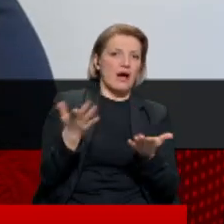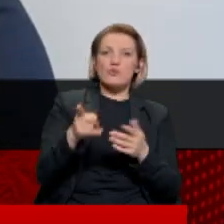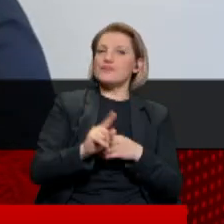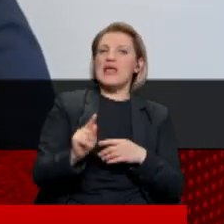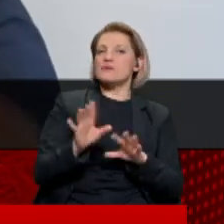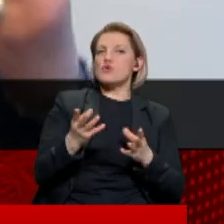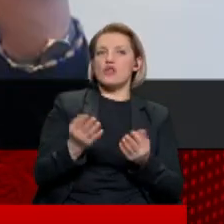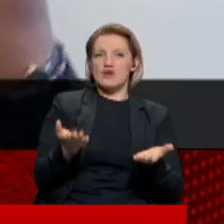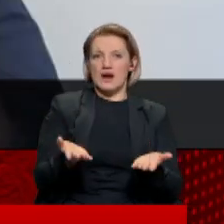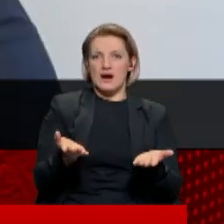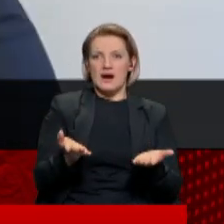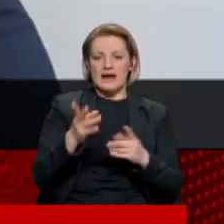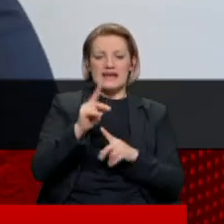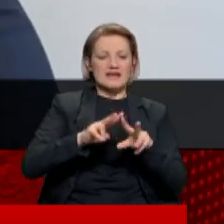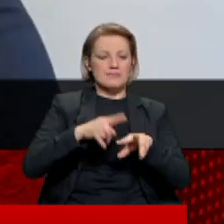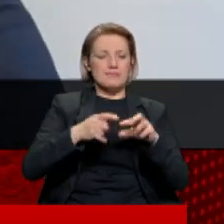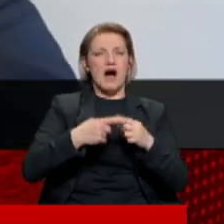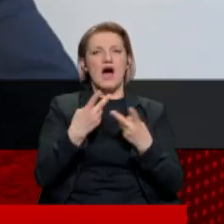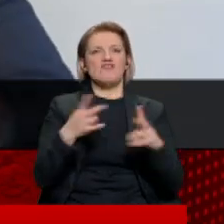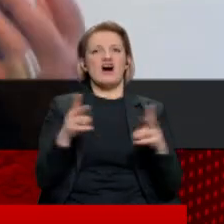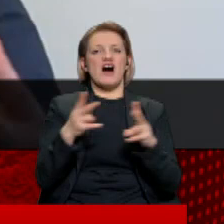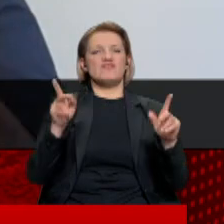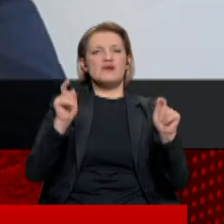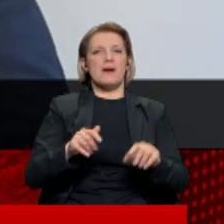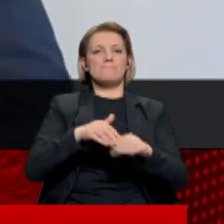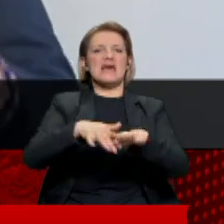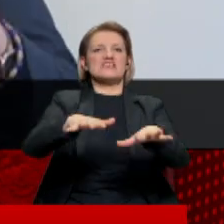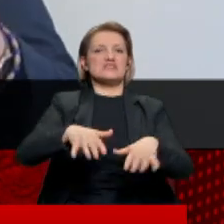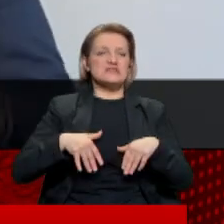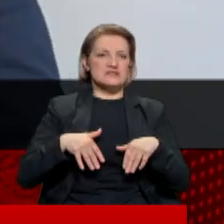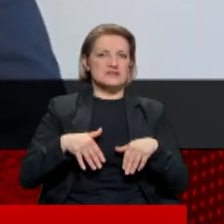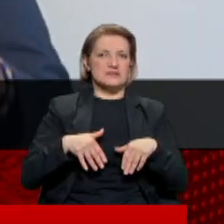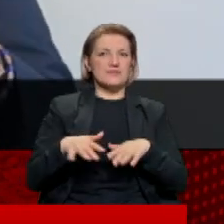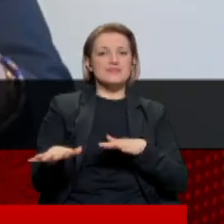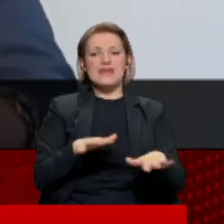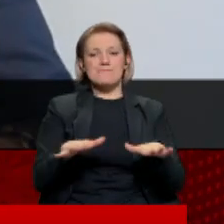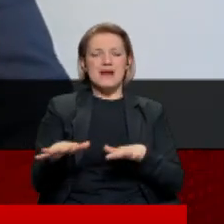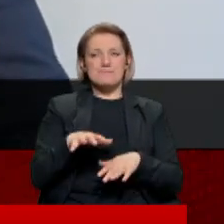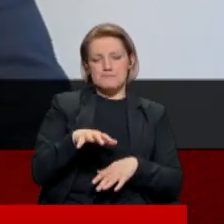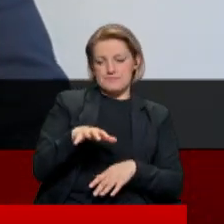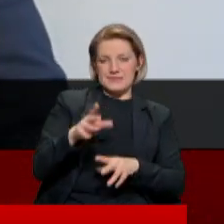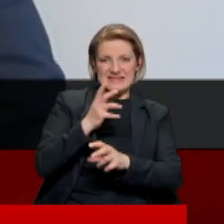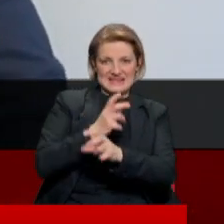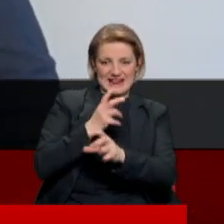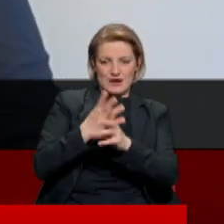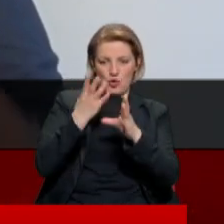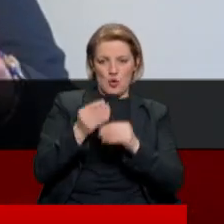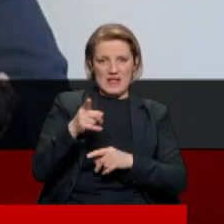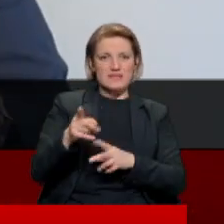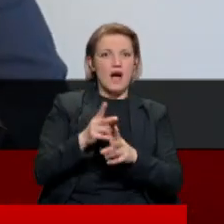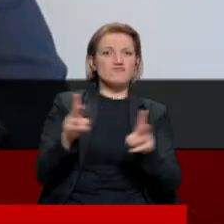olacak? Peki imar hafları yapan meclis, evet, yani deprem riski olan yerleri